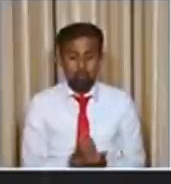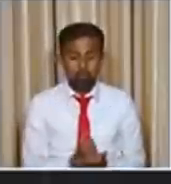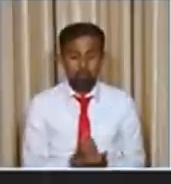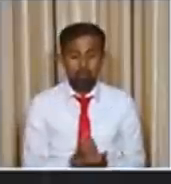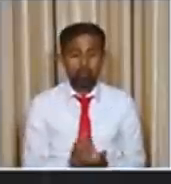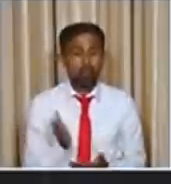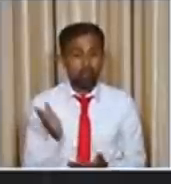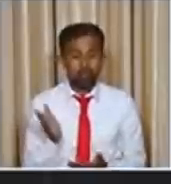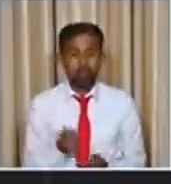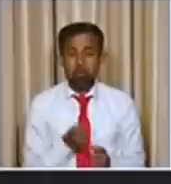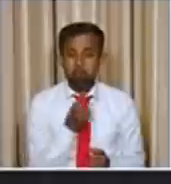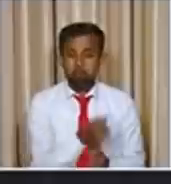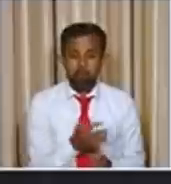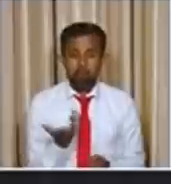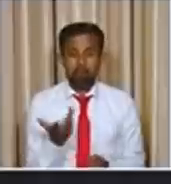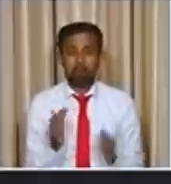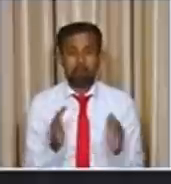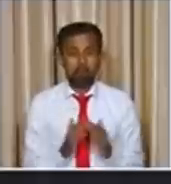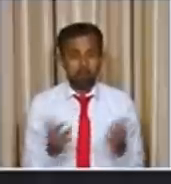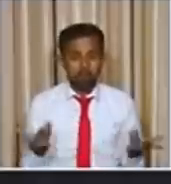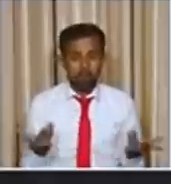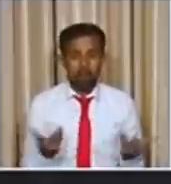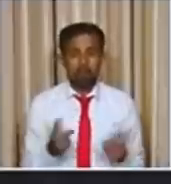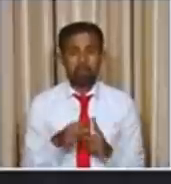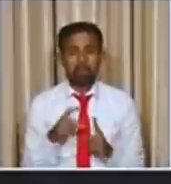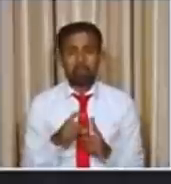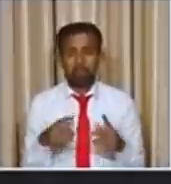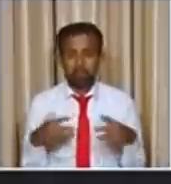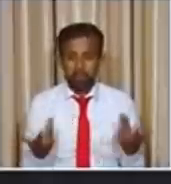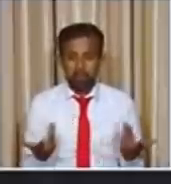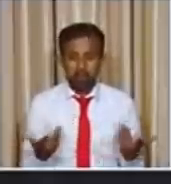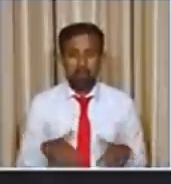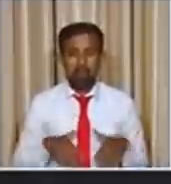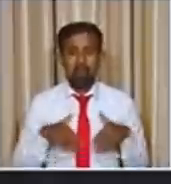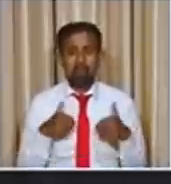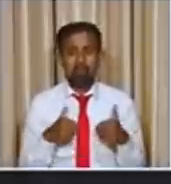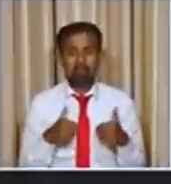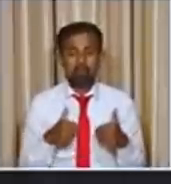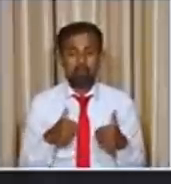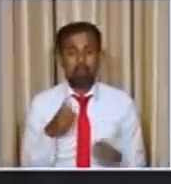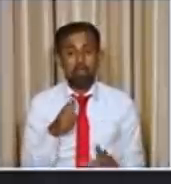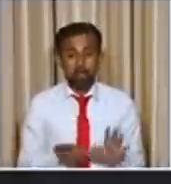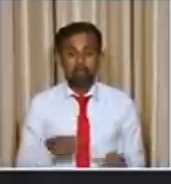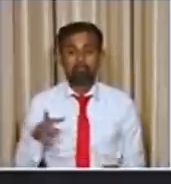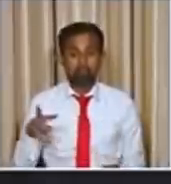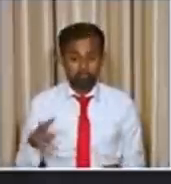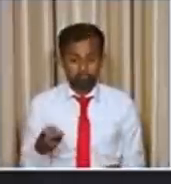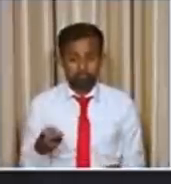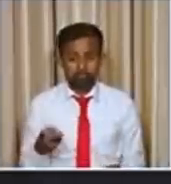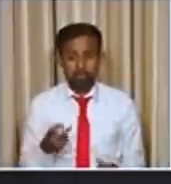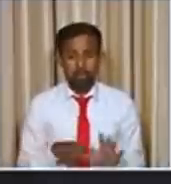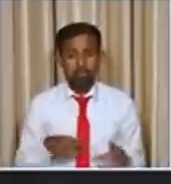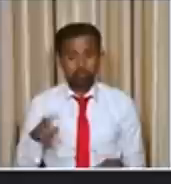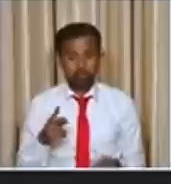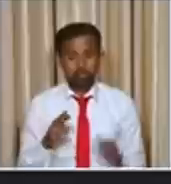வீடு கிடைக்க மாட்டாங்க, கல்வி எல்லாம். நாங்கள் எவ்வளோ இப்போ 200 வருஷம்ல நாங்கள் தோட்டத்தில் தமிழ் மக்களுக்கு நாங்கள் என்ன